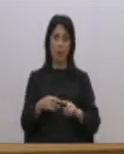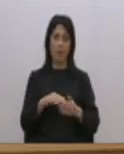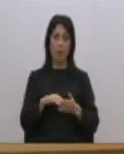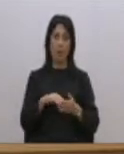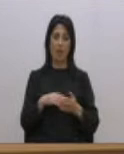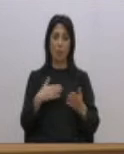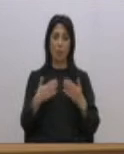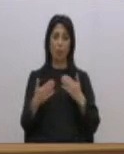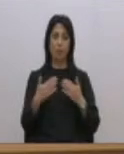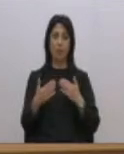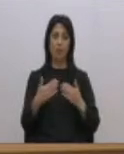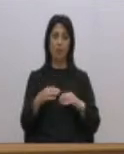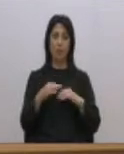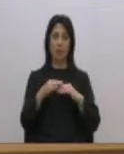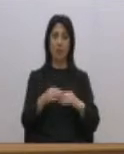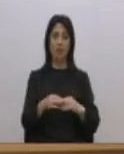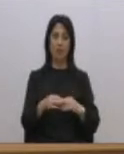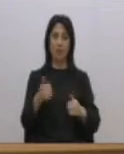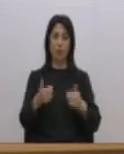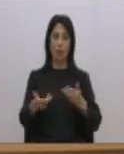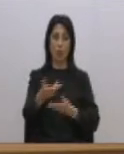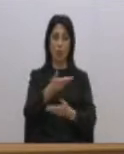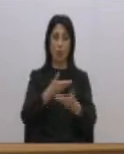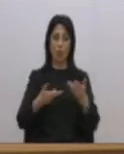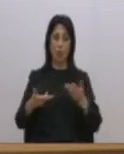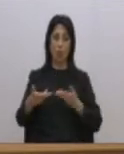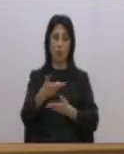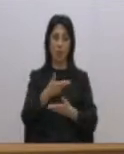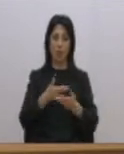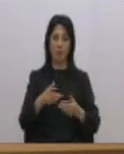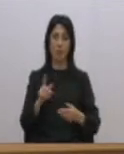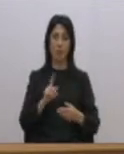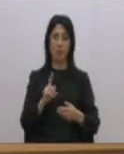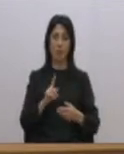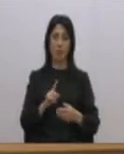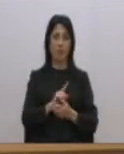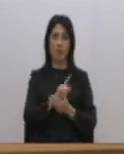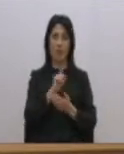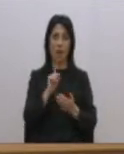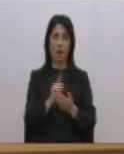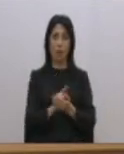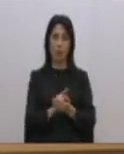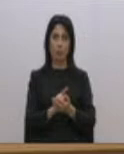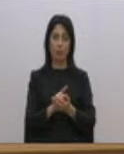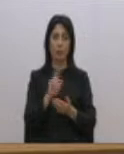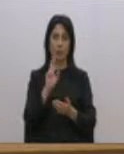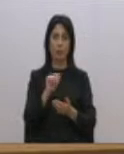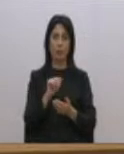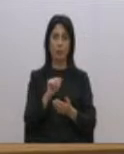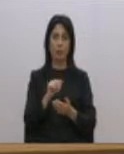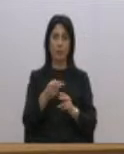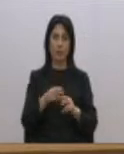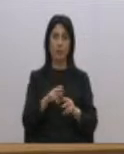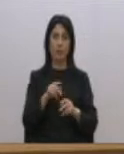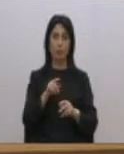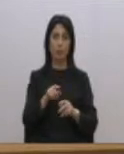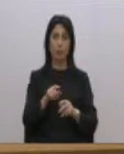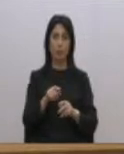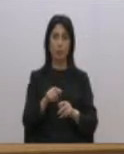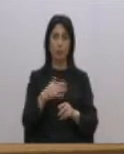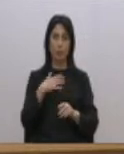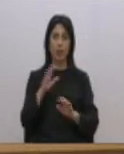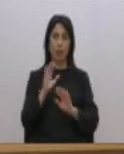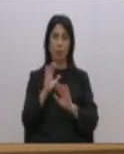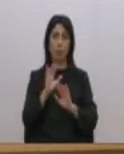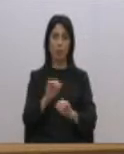ei, utiertoba, carimarteba, concurențiul garemoși, da, aucile belia, da, amitomat, în